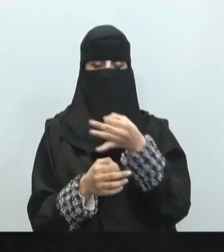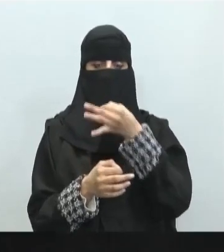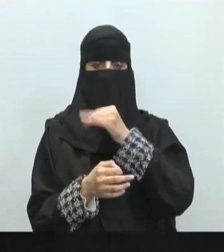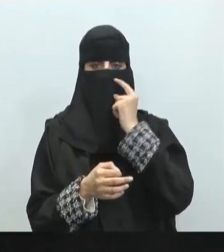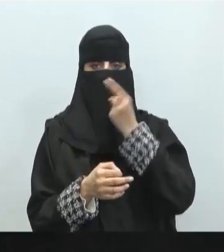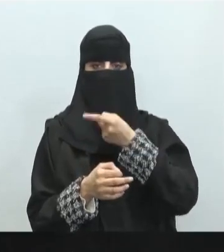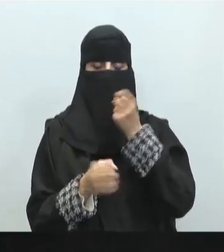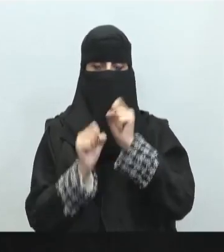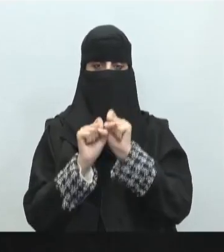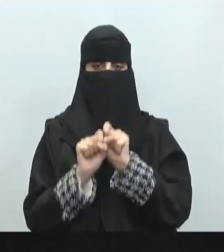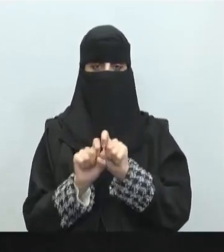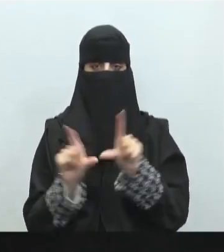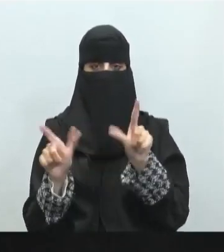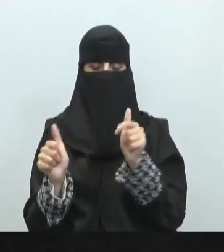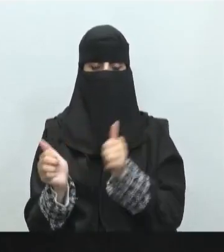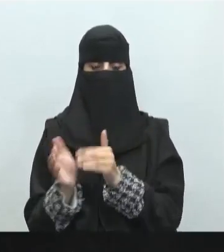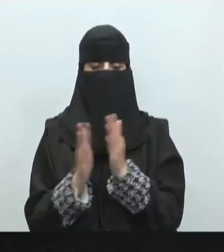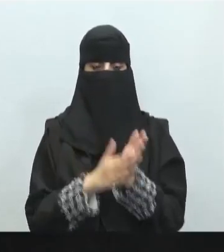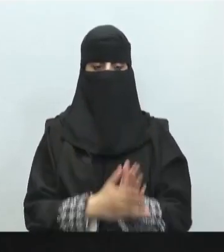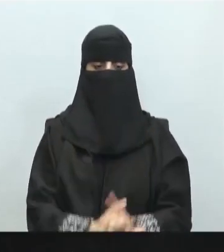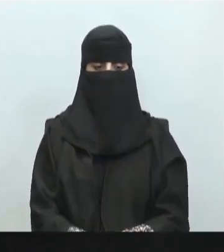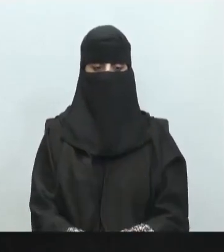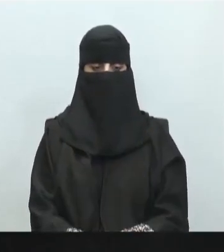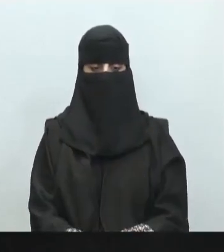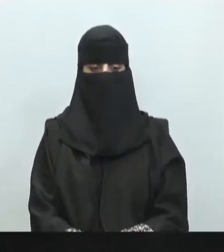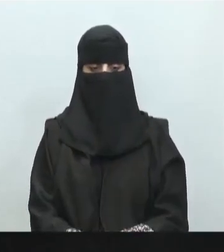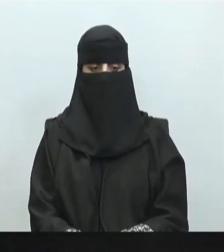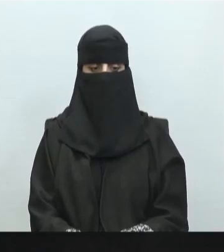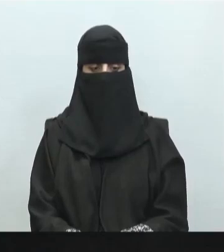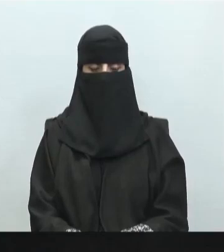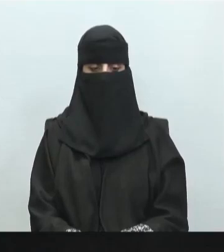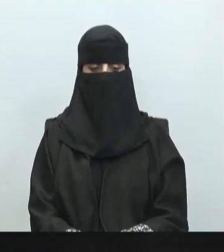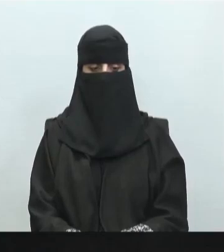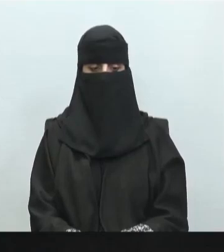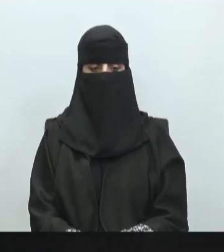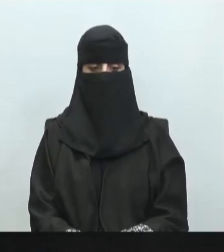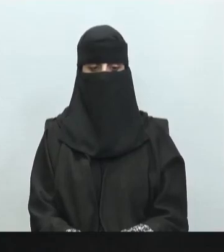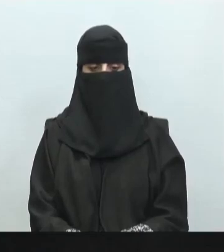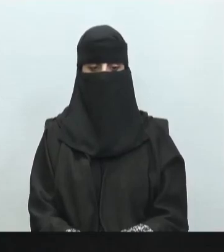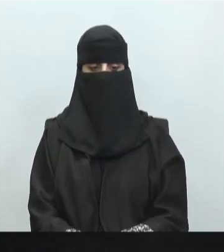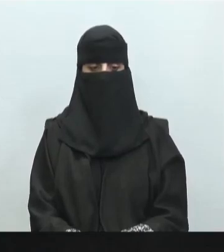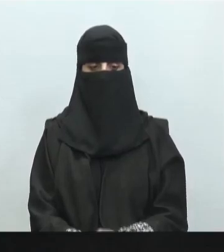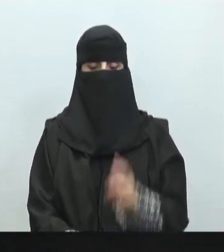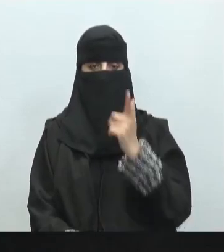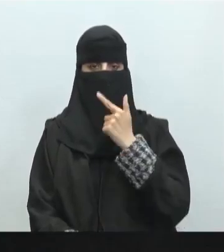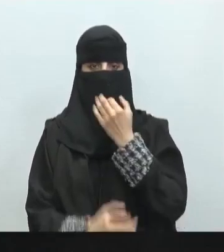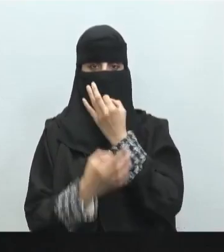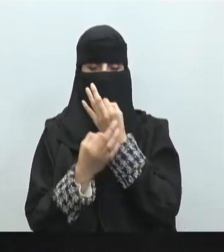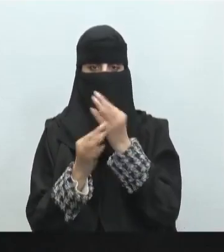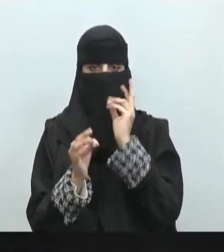لكانت واضحه لكم ان الجمله تامه مفيده ارجو منكم ايها الابطال ان تكون